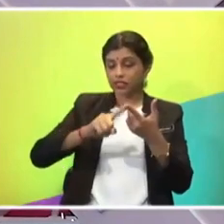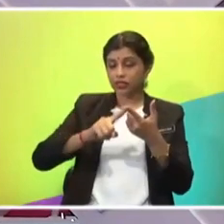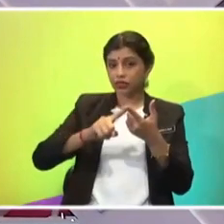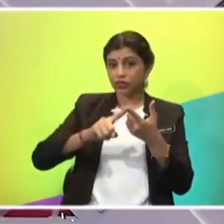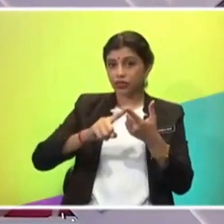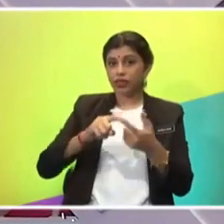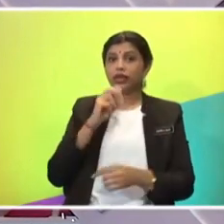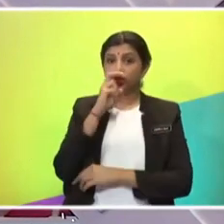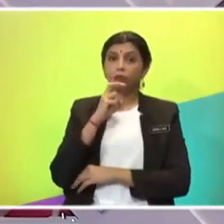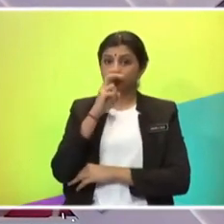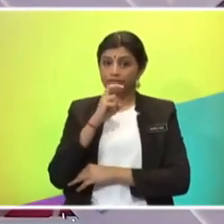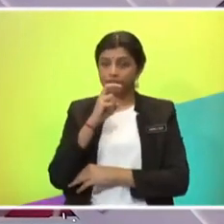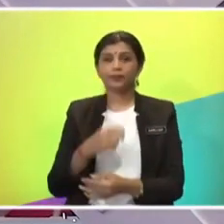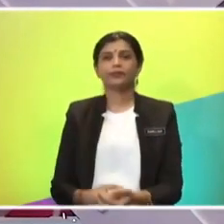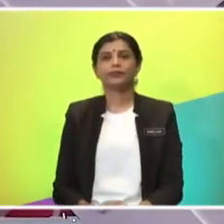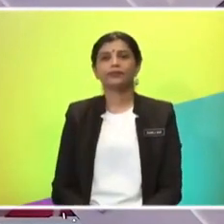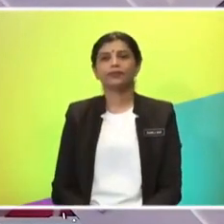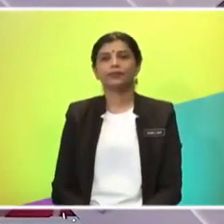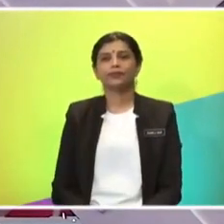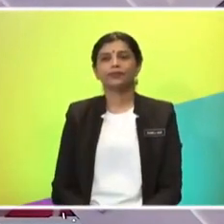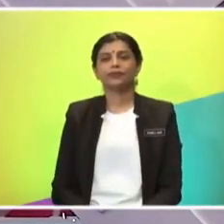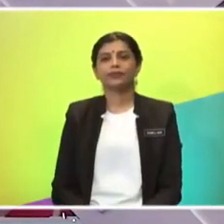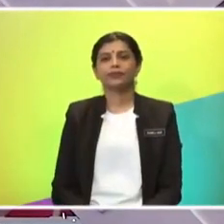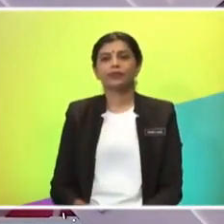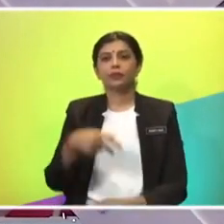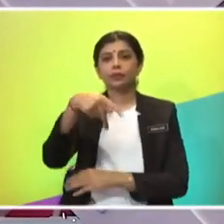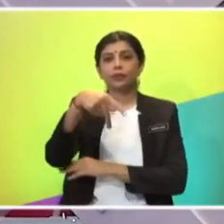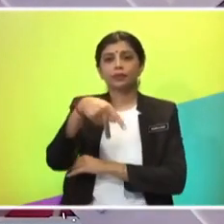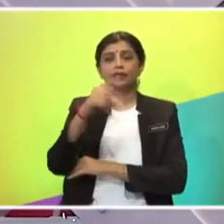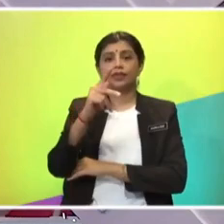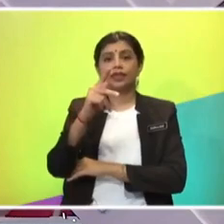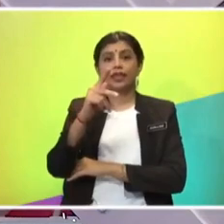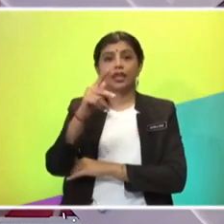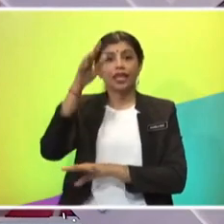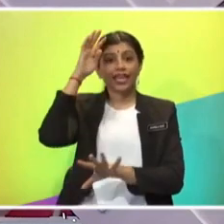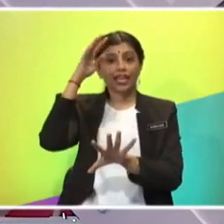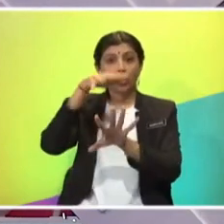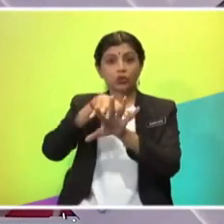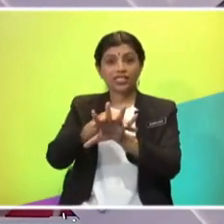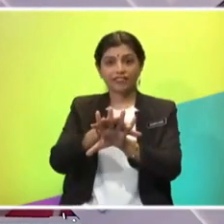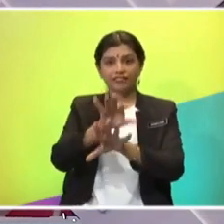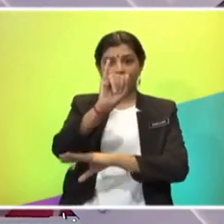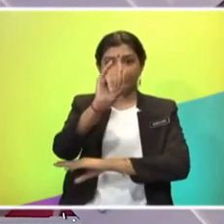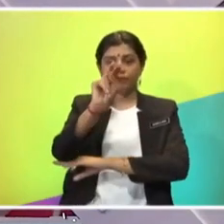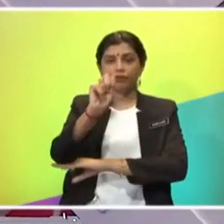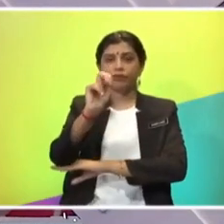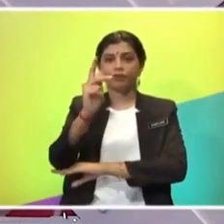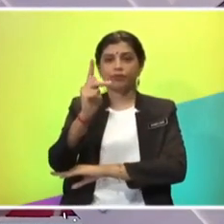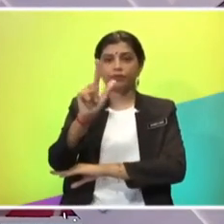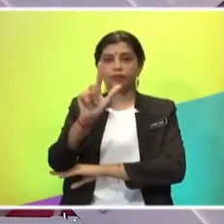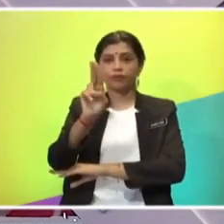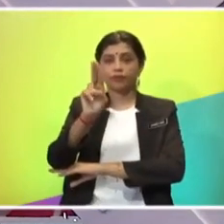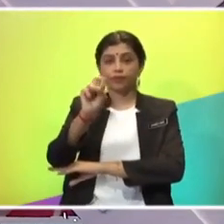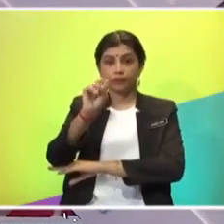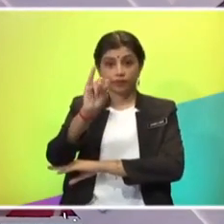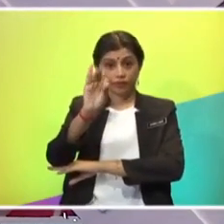dari aliran perdana. Baik. Kita panggil sebagai program pendidikan inklusif. Okey. Okay. Program pendidikan inklusif ni di mana